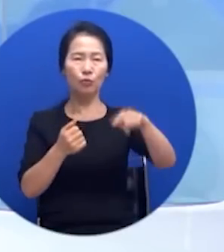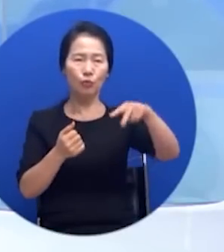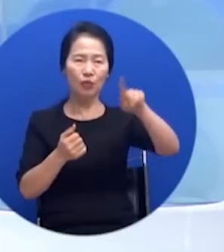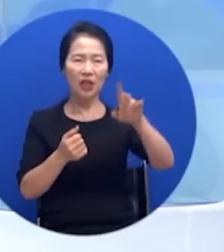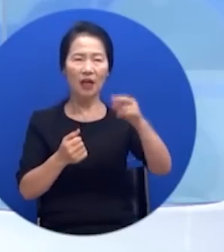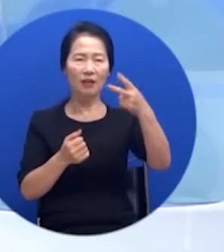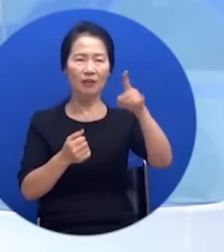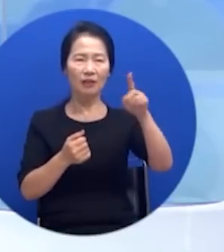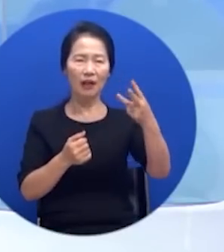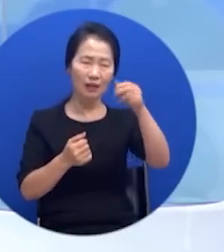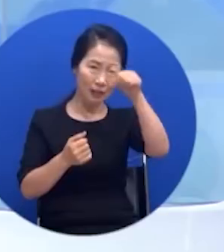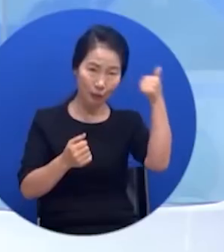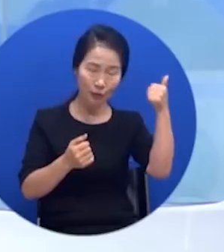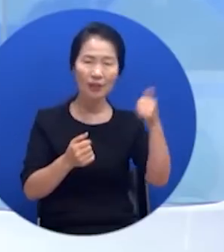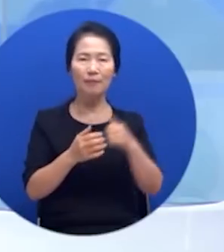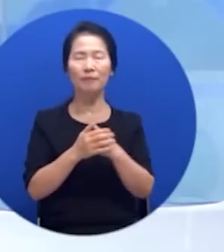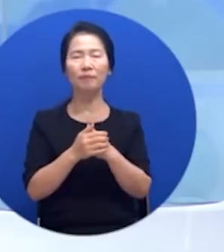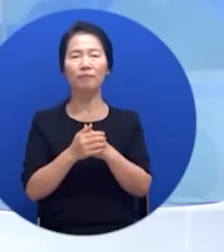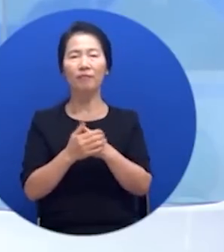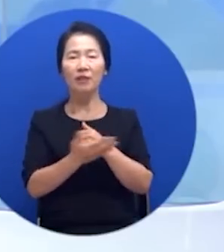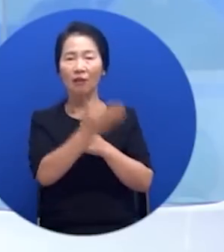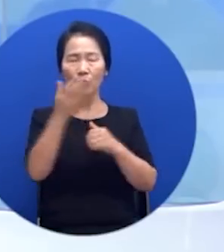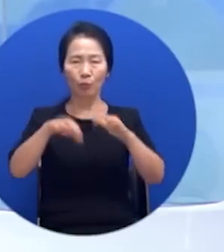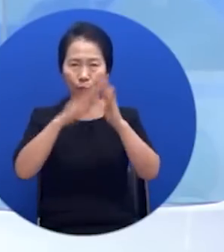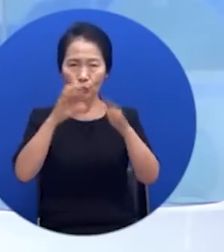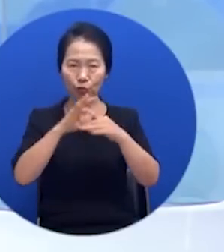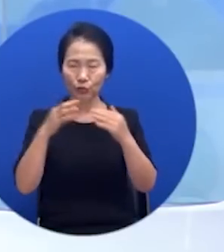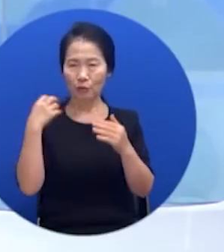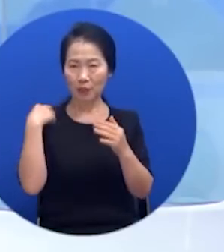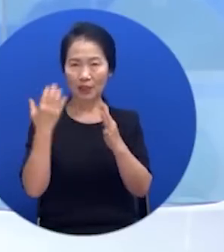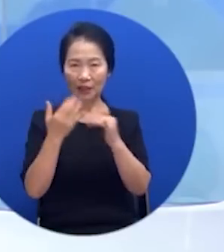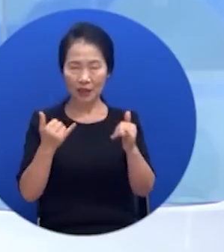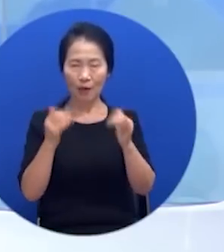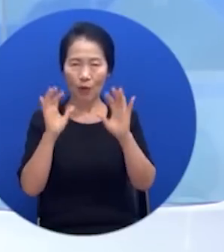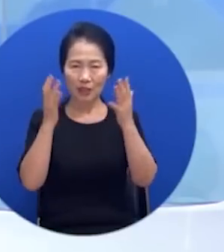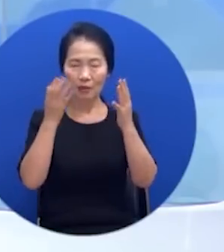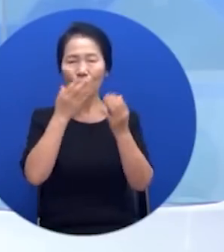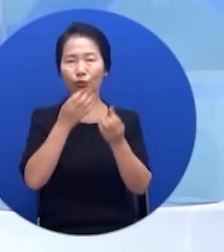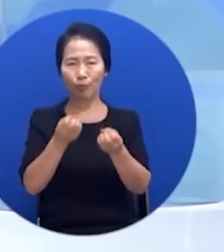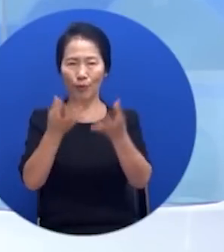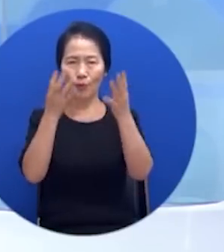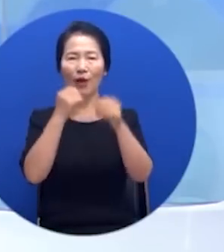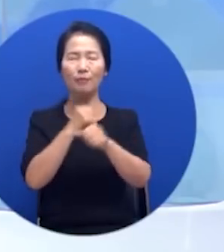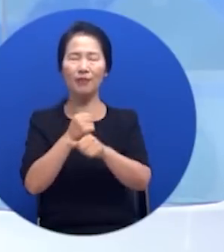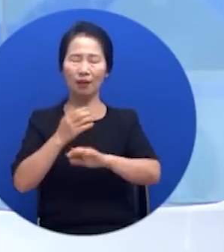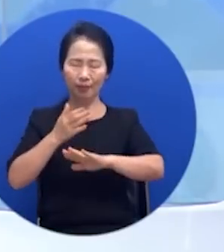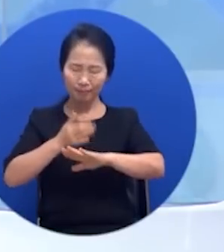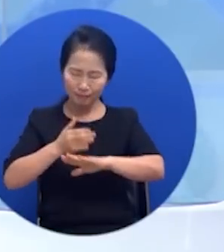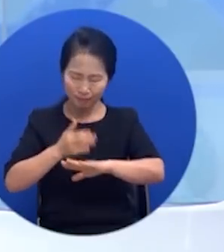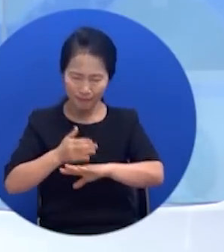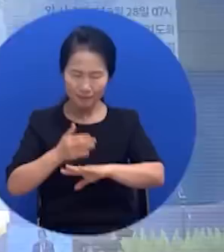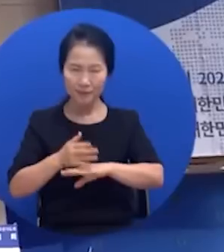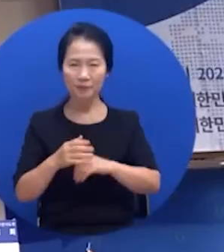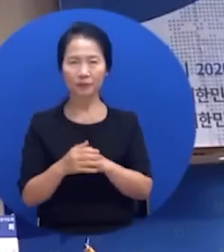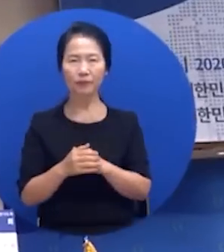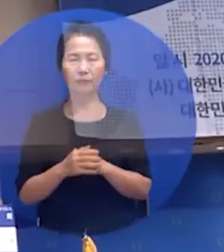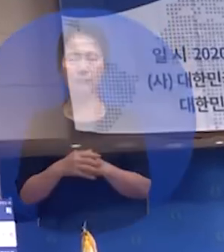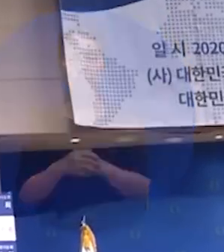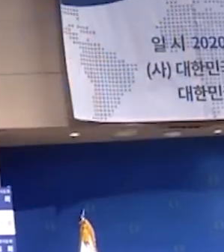순서 맡은 모든 여러분들을 환영하며 축복의 말씀으로 맺습니다. 고맙습니다.